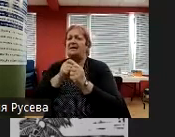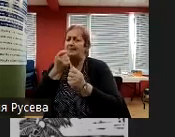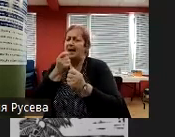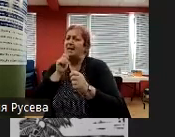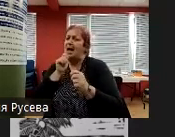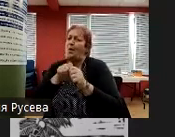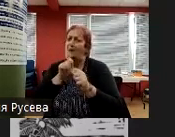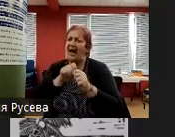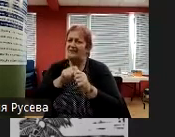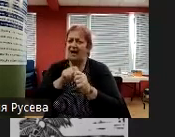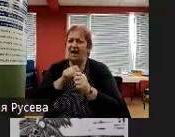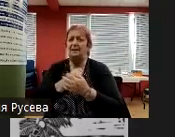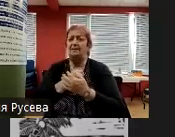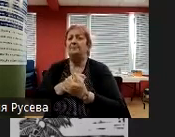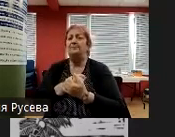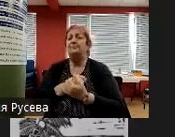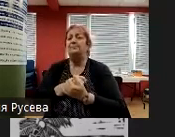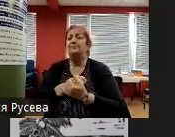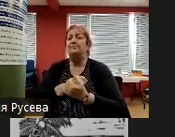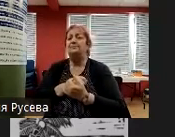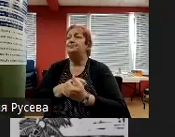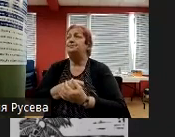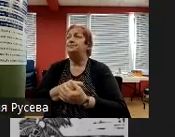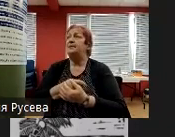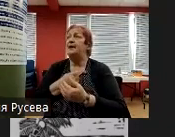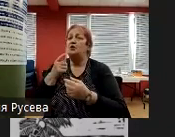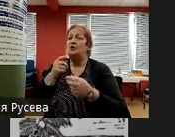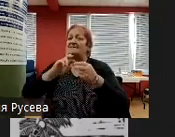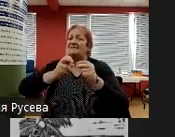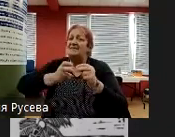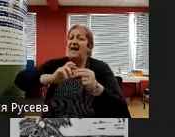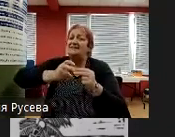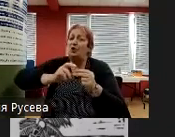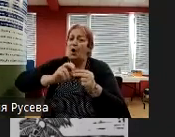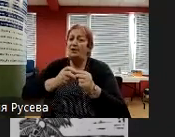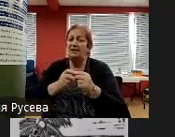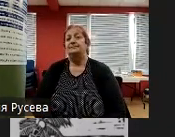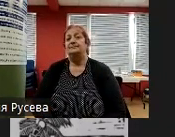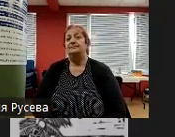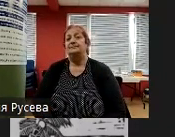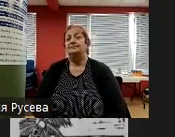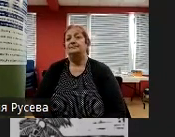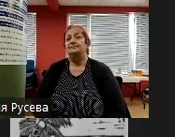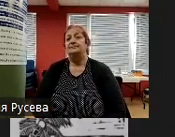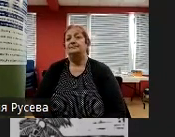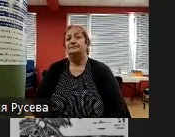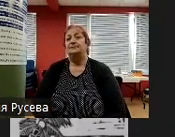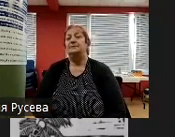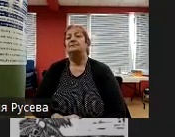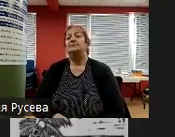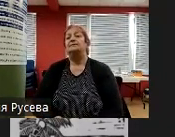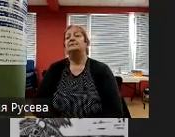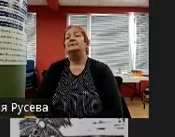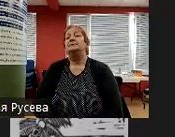и това всичко става в настройките за ваше улеснение. On Twitter, we